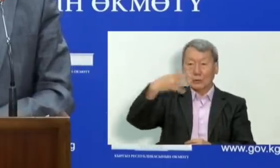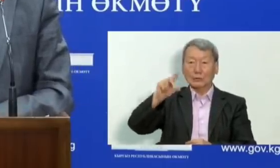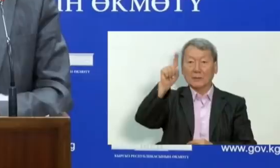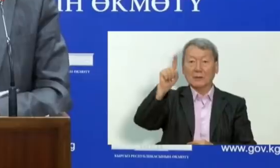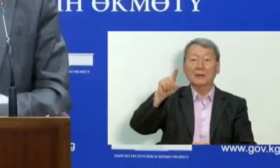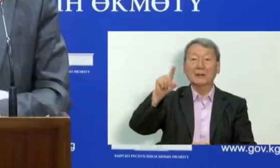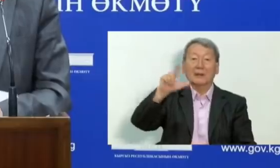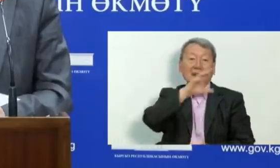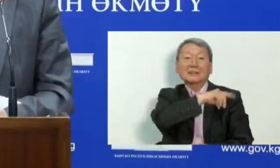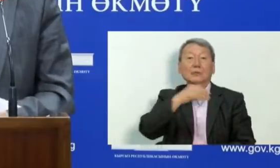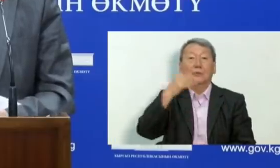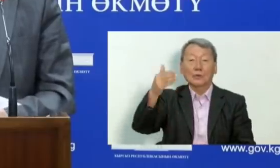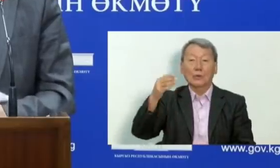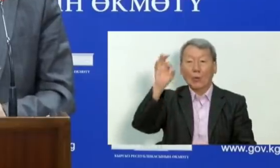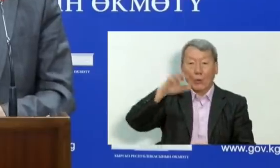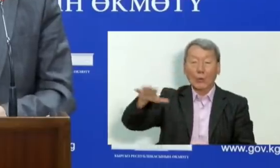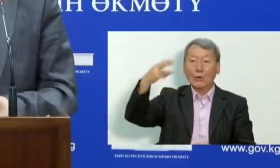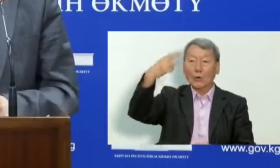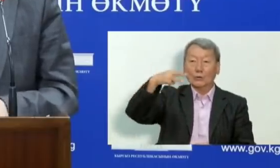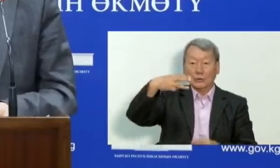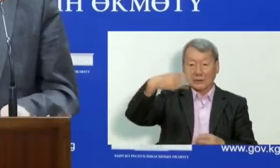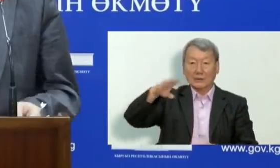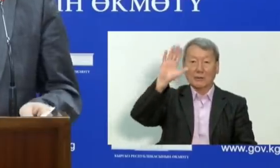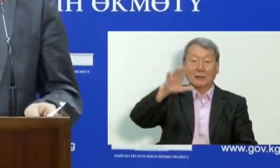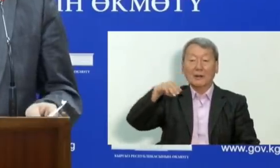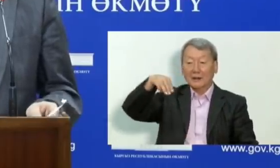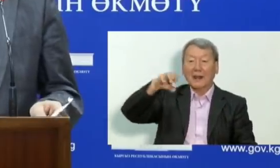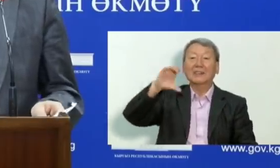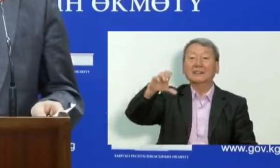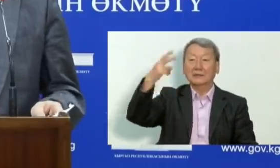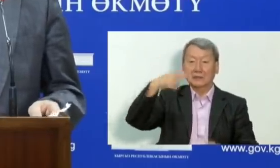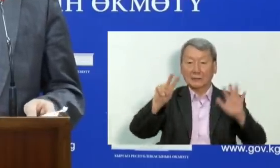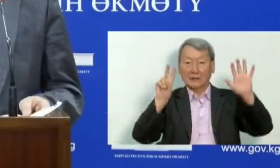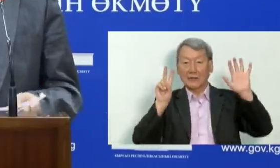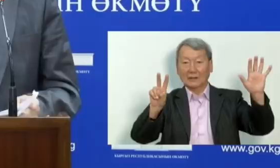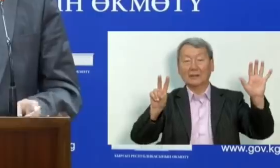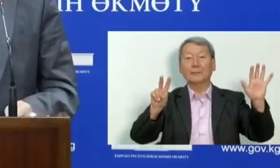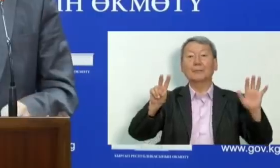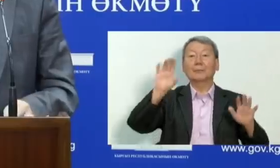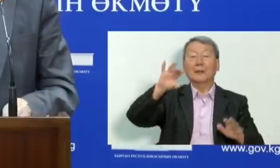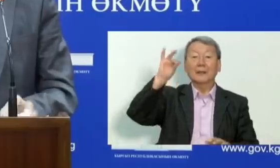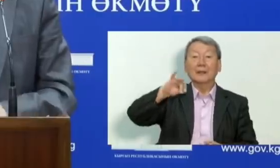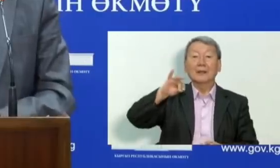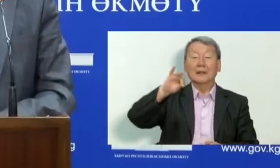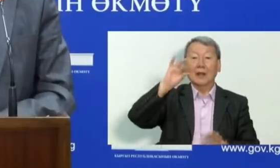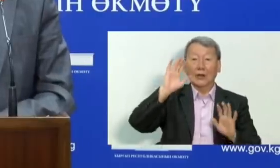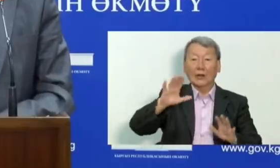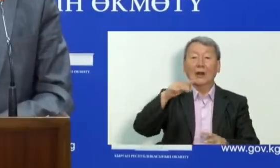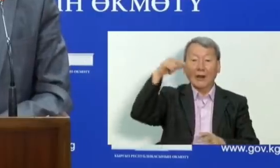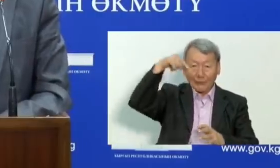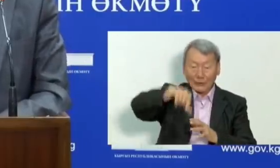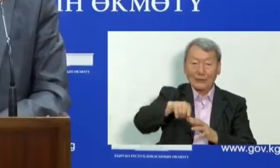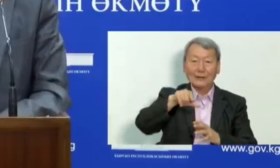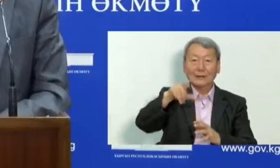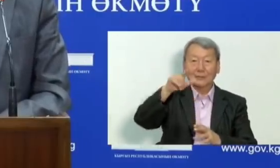431, Ысык Көл областында 35, Талас областында 27 учур жана ошол эле жалпы сандын